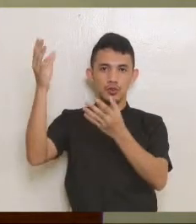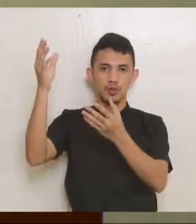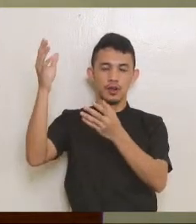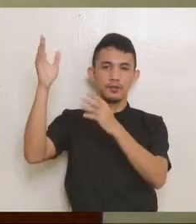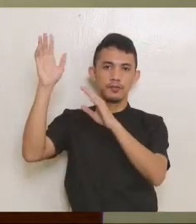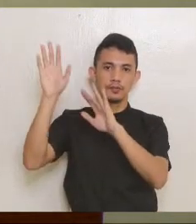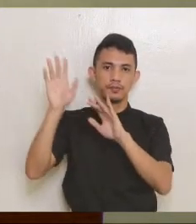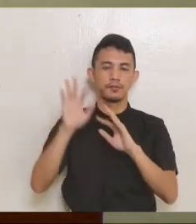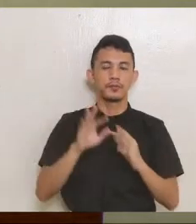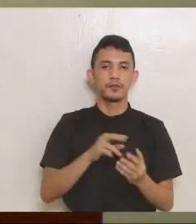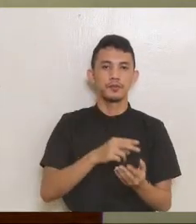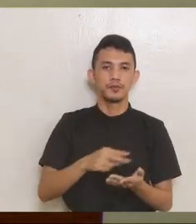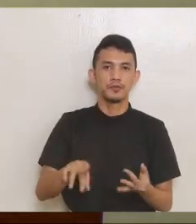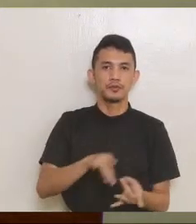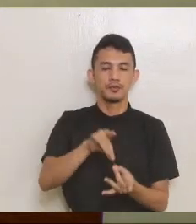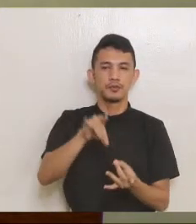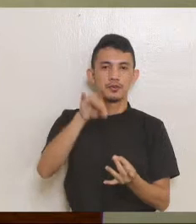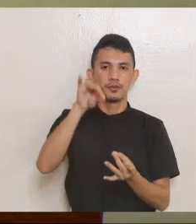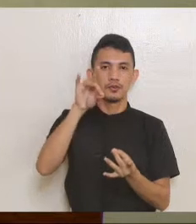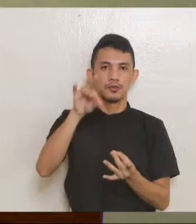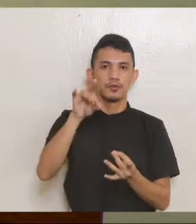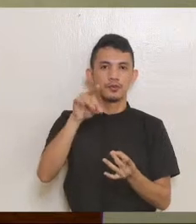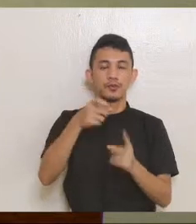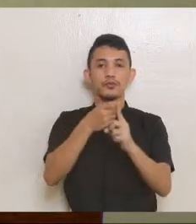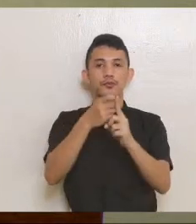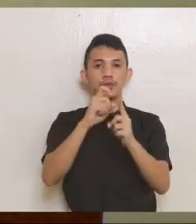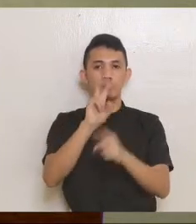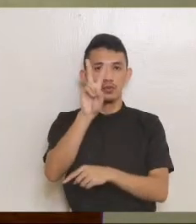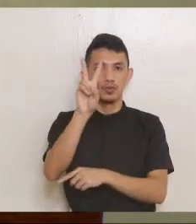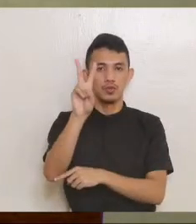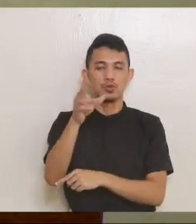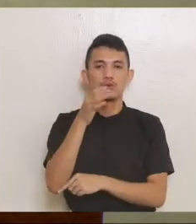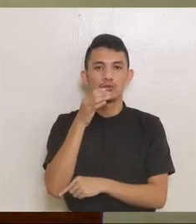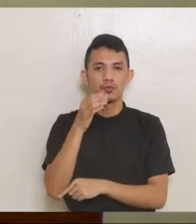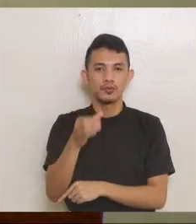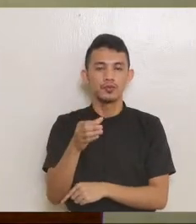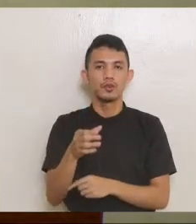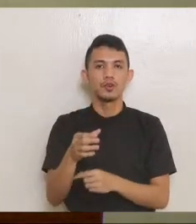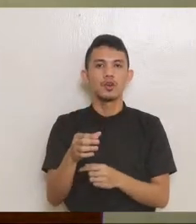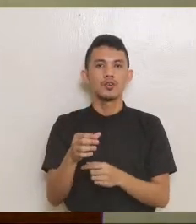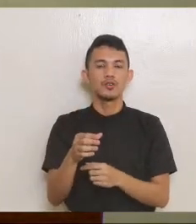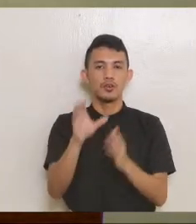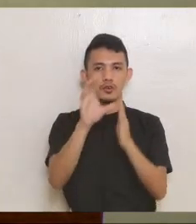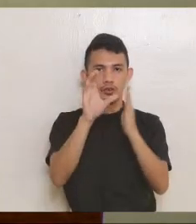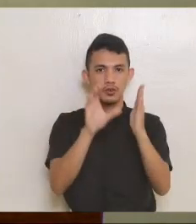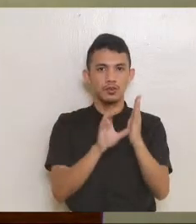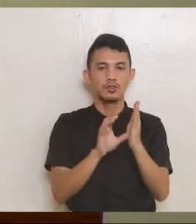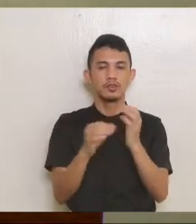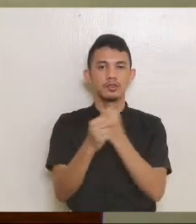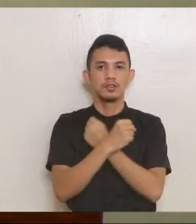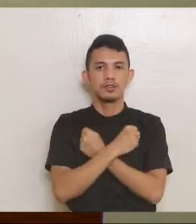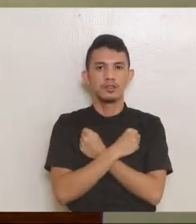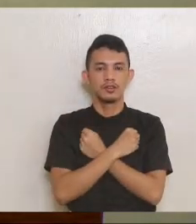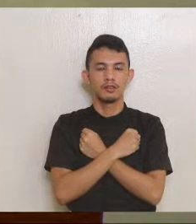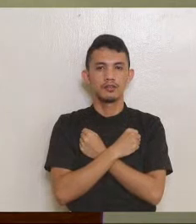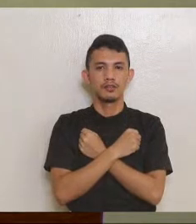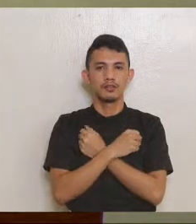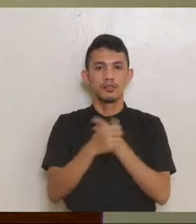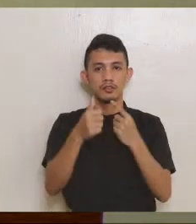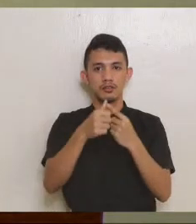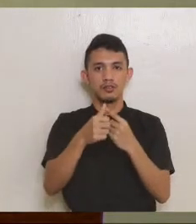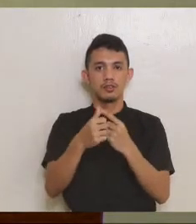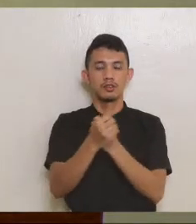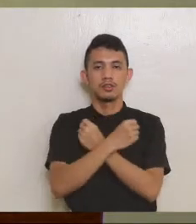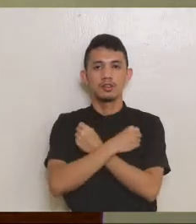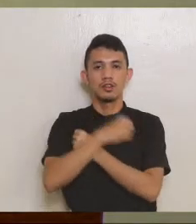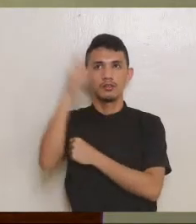two commandments of love, that is, of neighbor and of God."